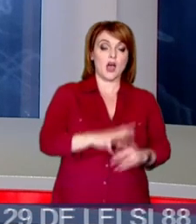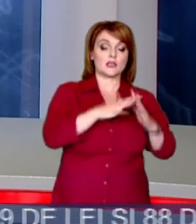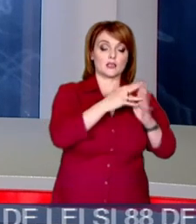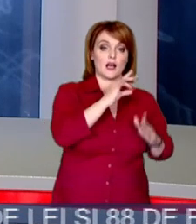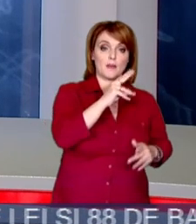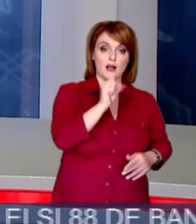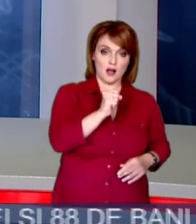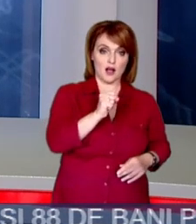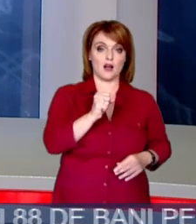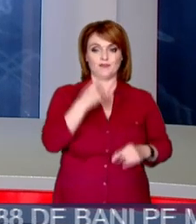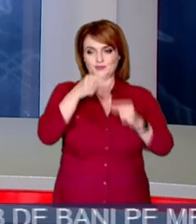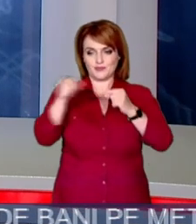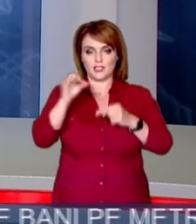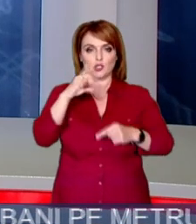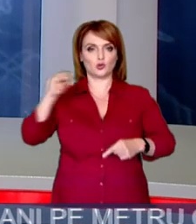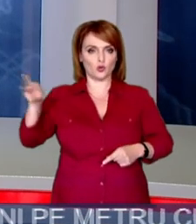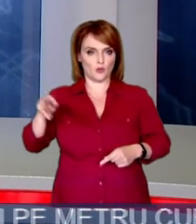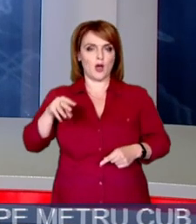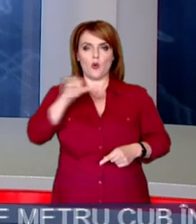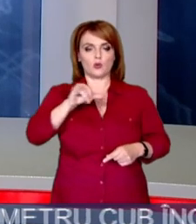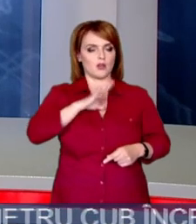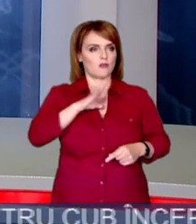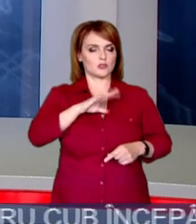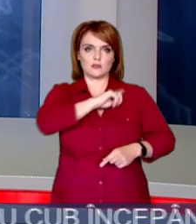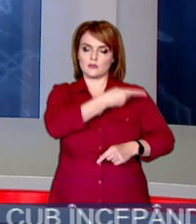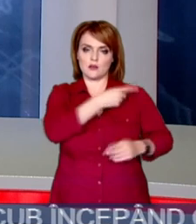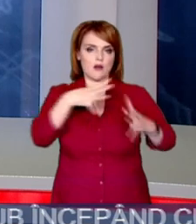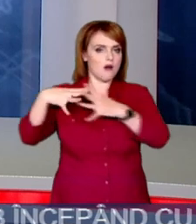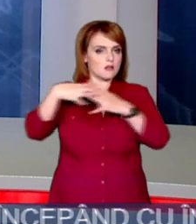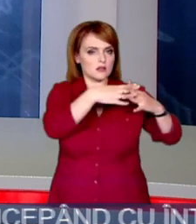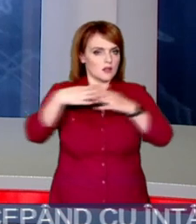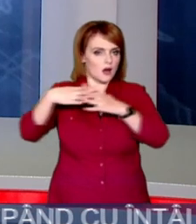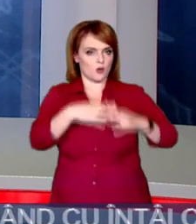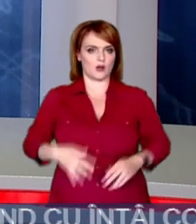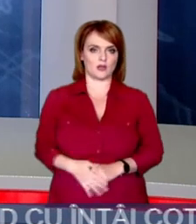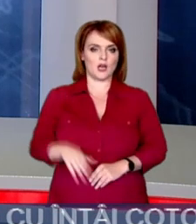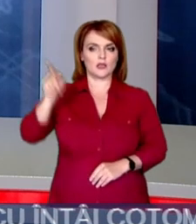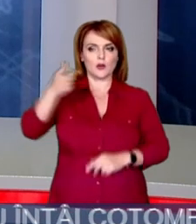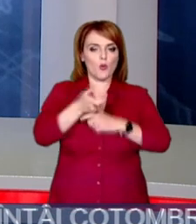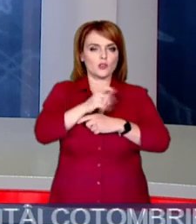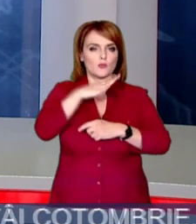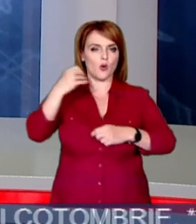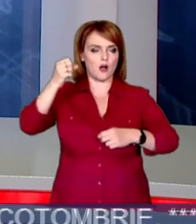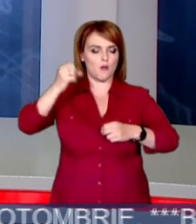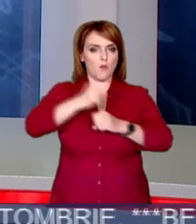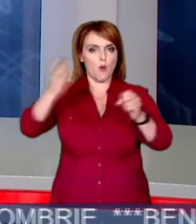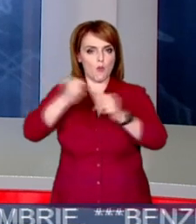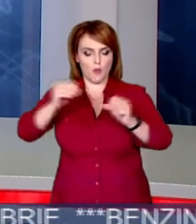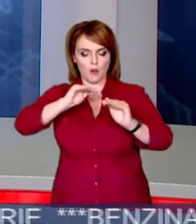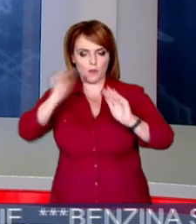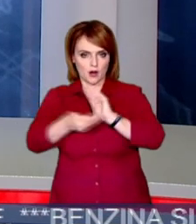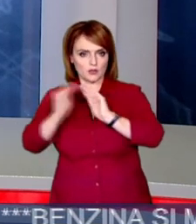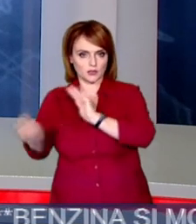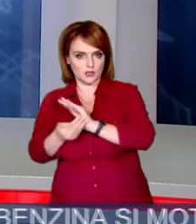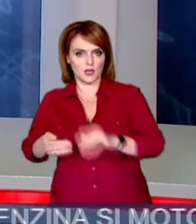Iziumului, unde au avut loc cele mai aprice bătălii. Întreaga localitate este un pericol de explozii. Din cei 1200 care